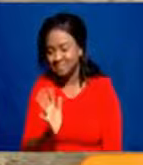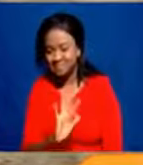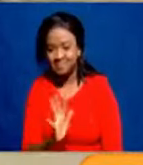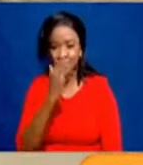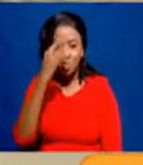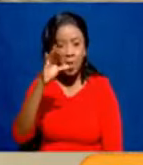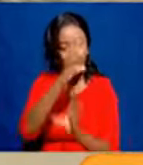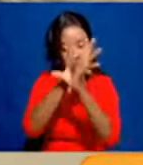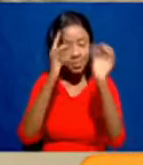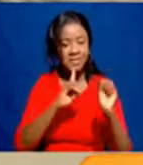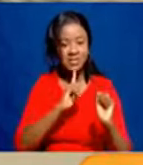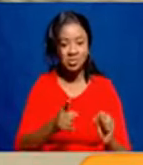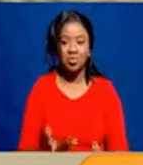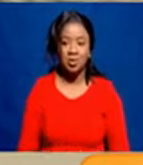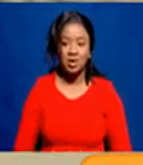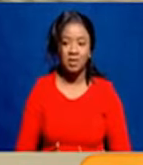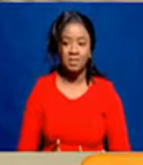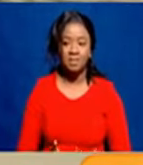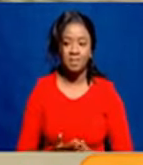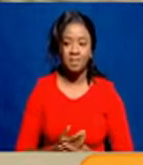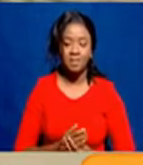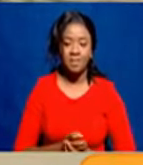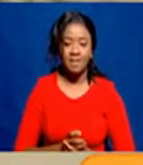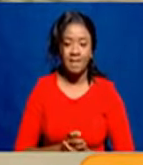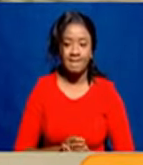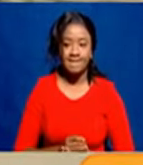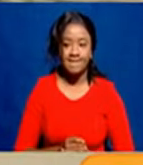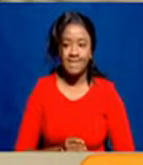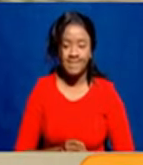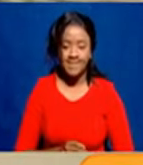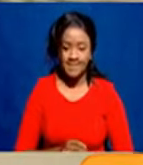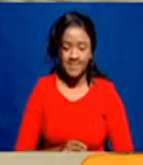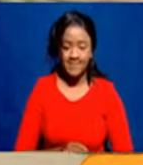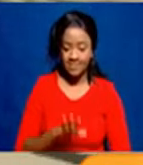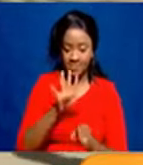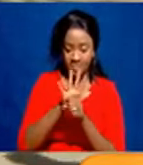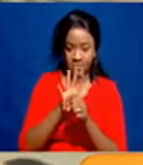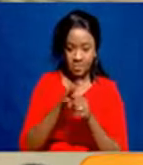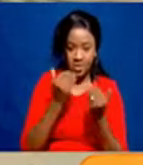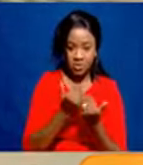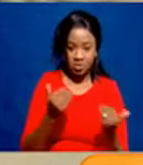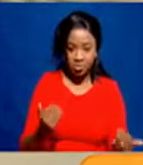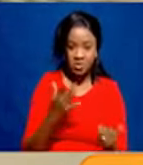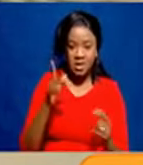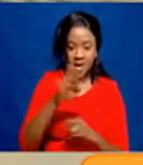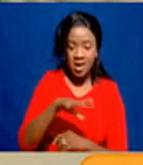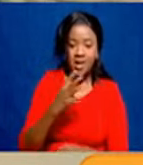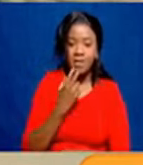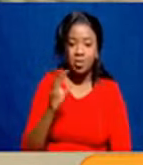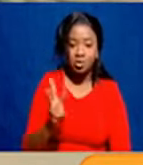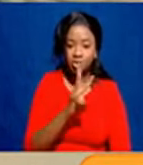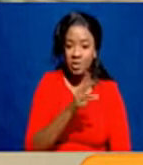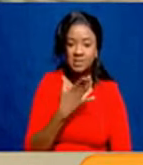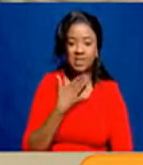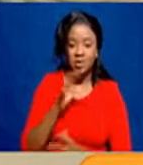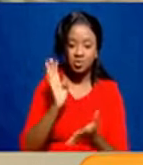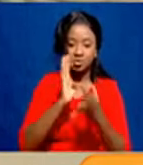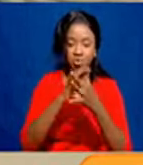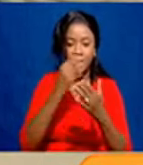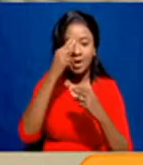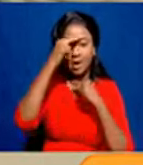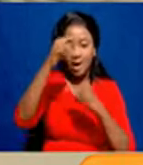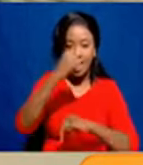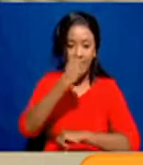la rais. Ndio majawapo ya mikakati ya kuhakikisha kwamba wanafunzi katika kaunti ya Pokot Magharibi wanajiunga na elimu ya juu